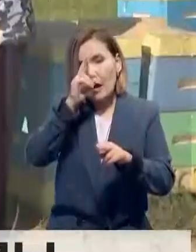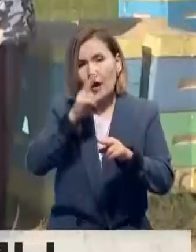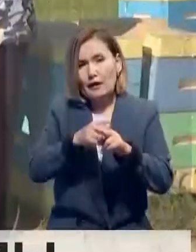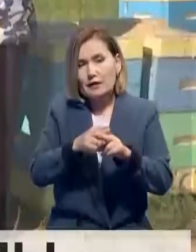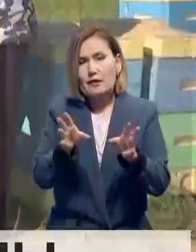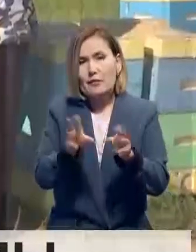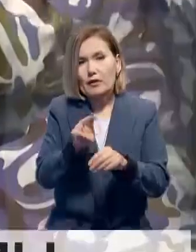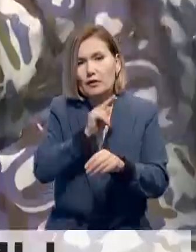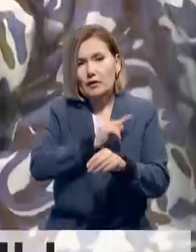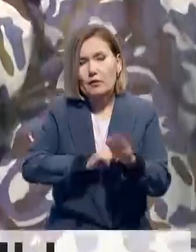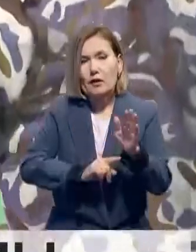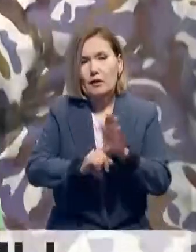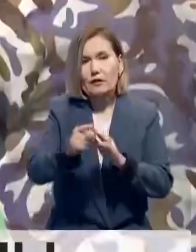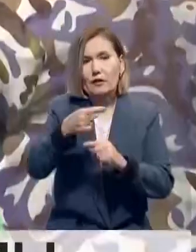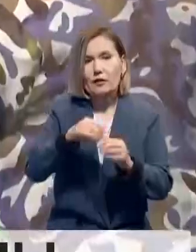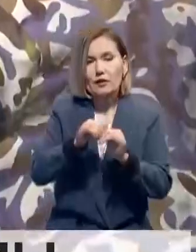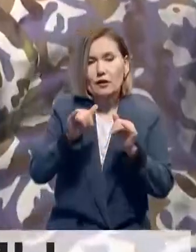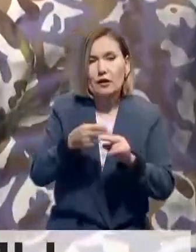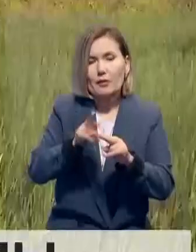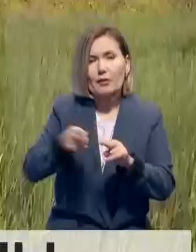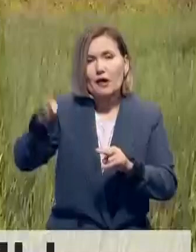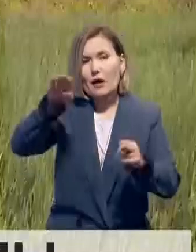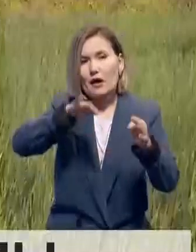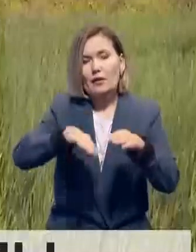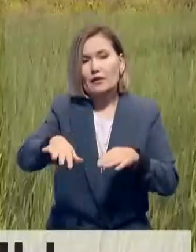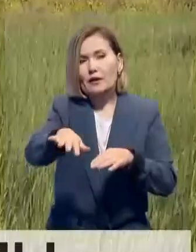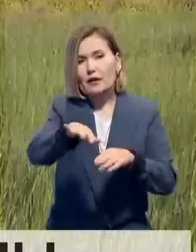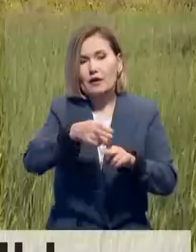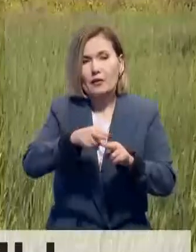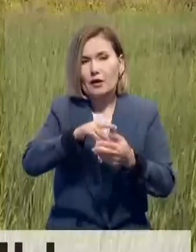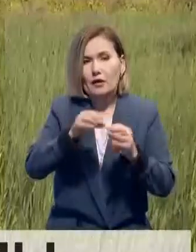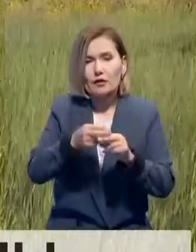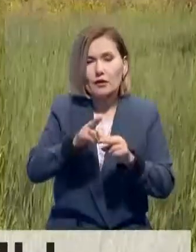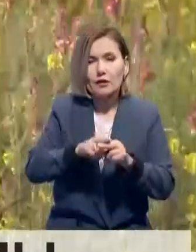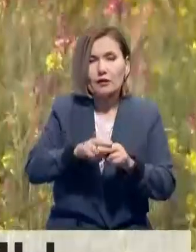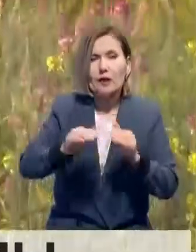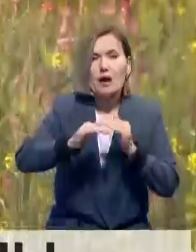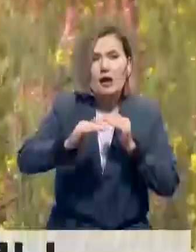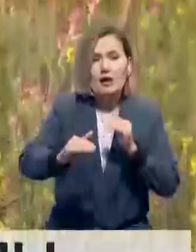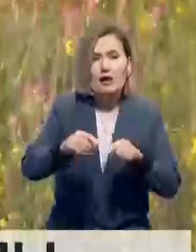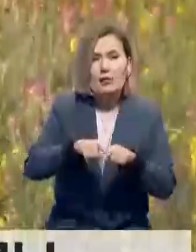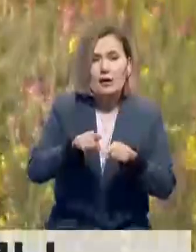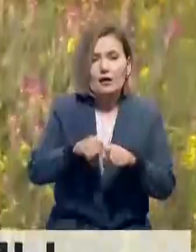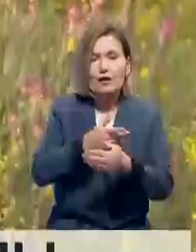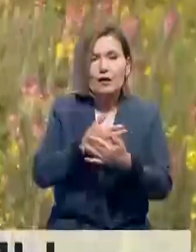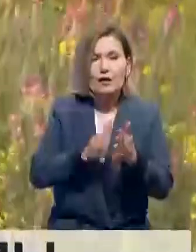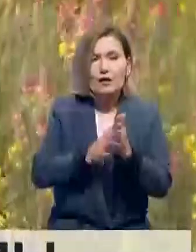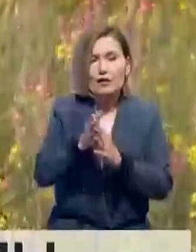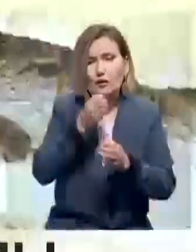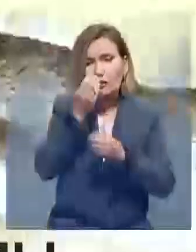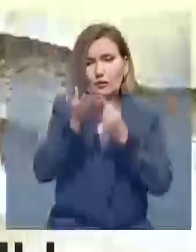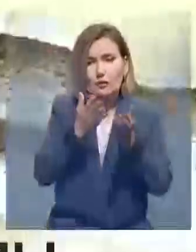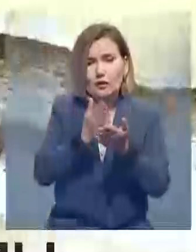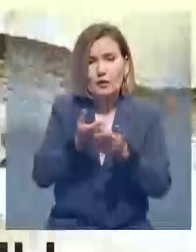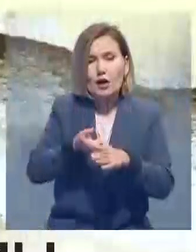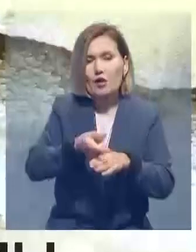кәсібін бастаңыз деген ақыл кеңесін алды. Алатаудың Нарынқолға жалғасқан тау сілемдері мен Саржар жазығында небір дәрілік өсімдіктер шығады.